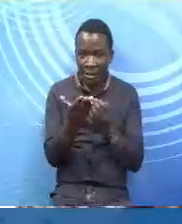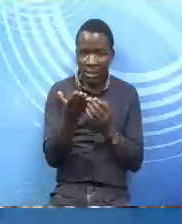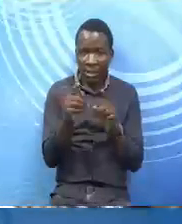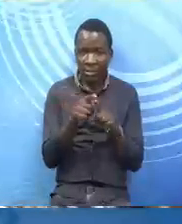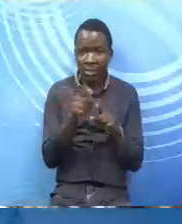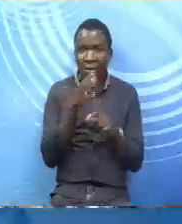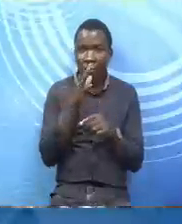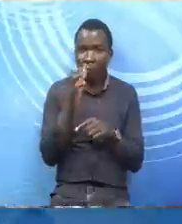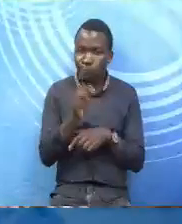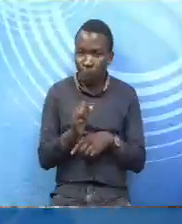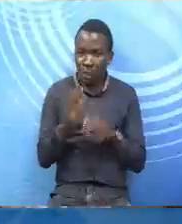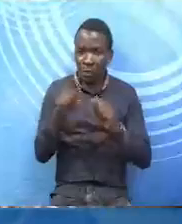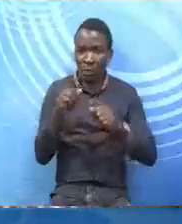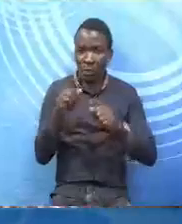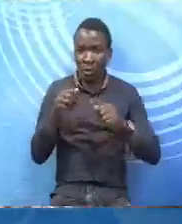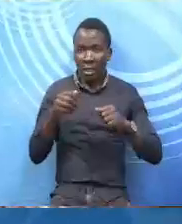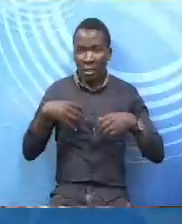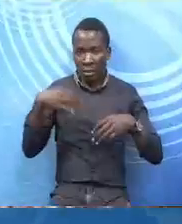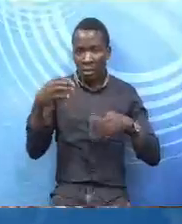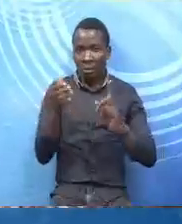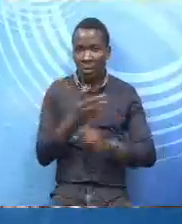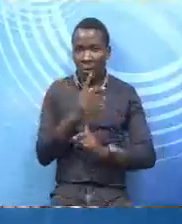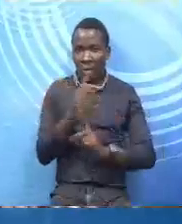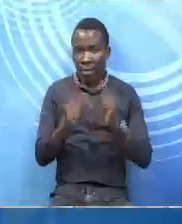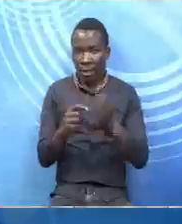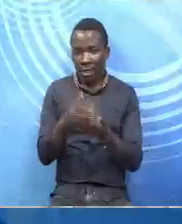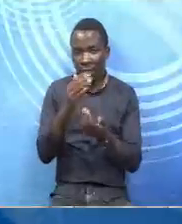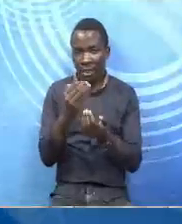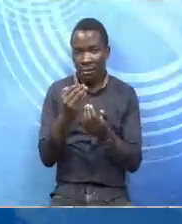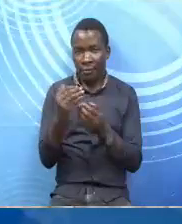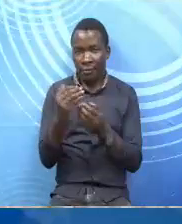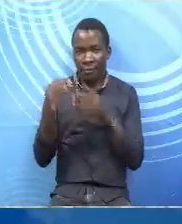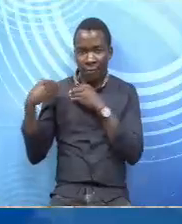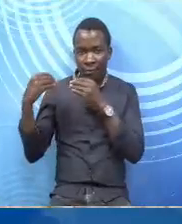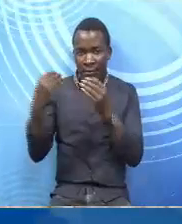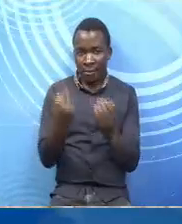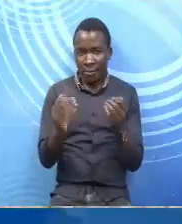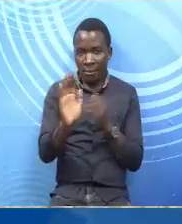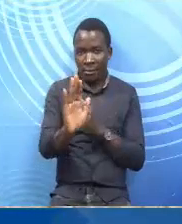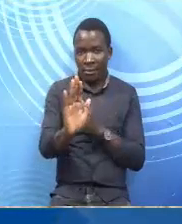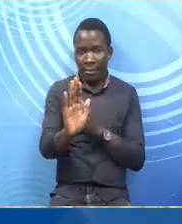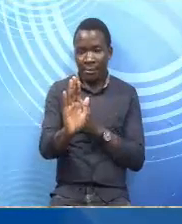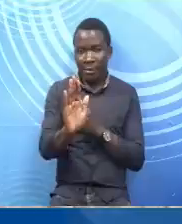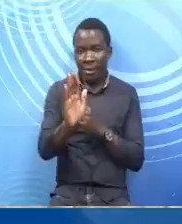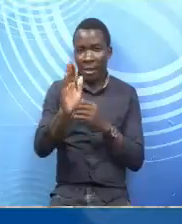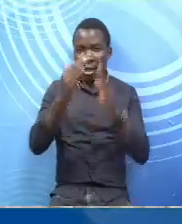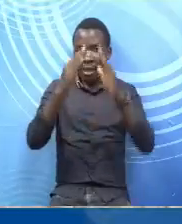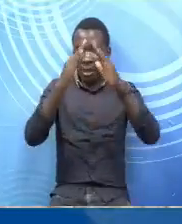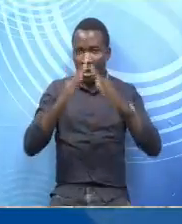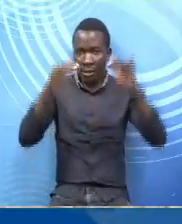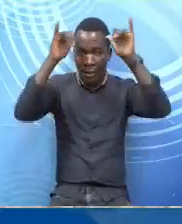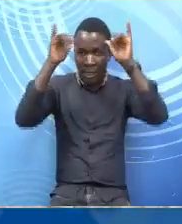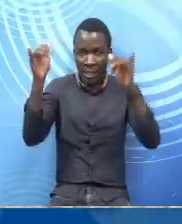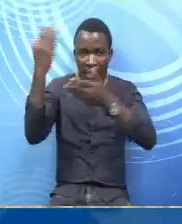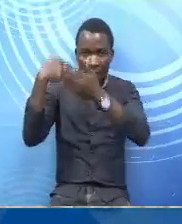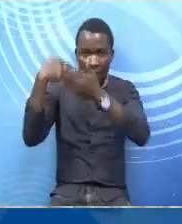abashe kwikenura ndetse abashe no kubona amata atungisha abuzukuru be. Ikiraro cyari gihari kuva mbere namwe ntunze mfite